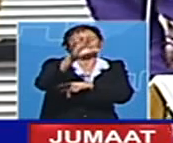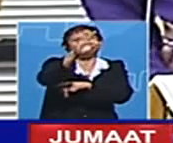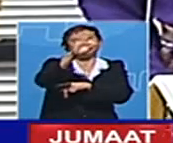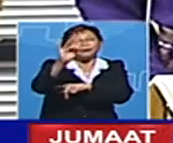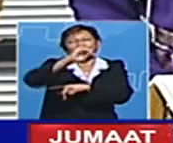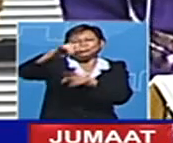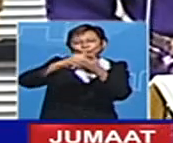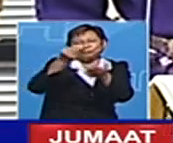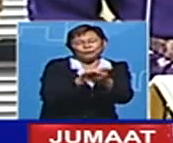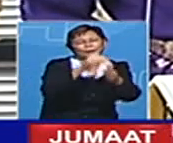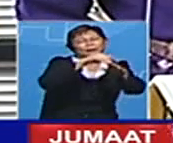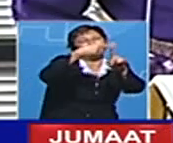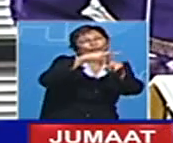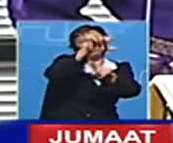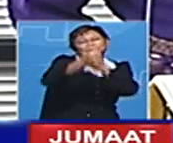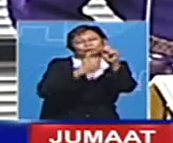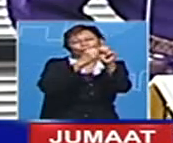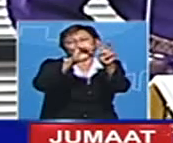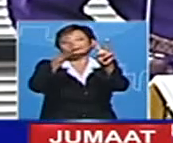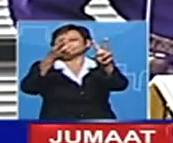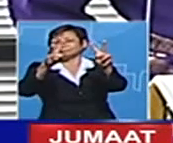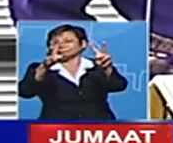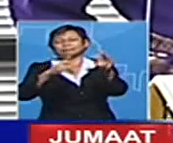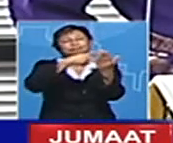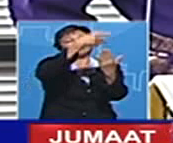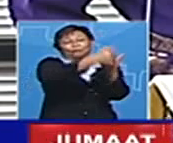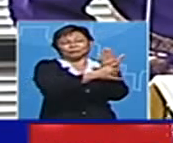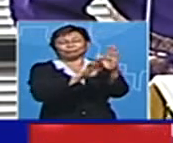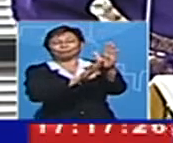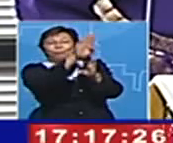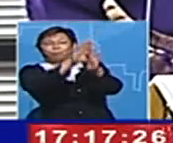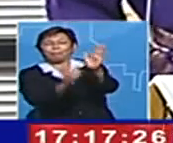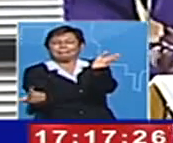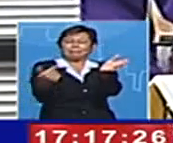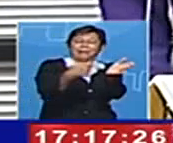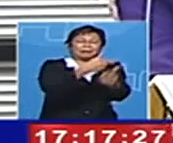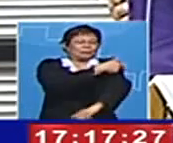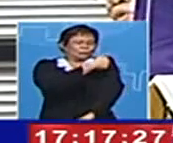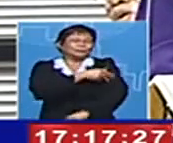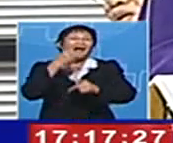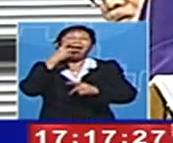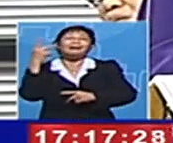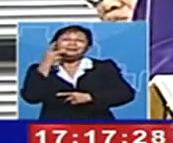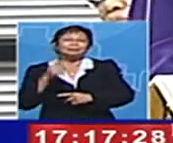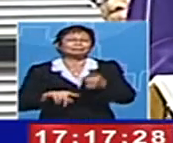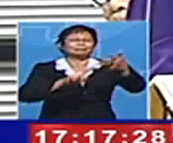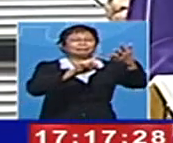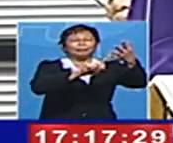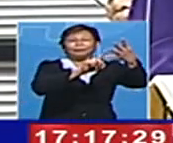juta pada Oktober 2016 projek pembangunan semula Hospital Kajang